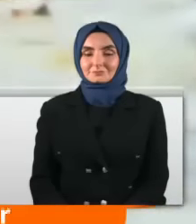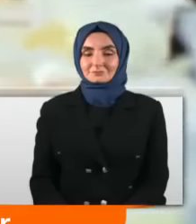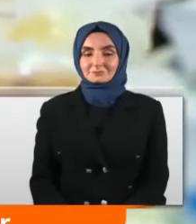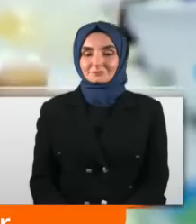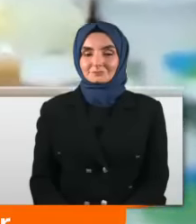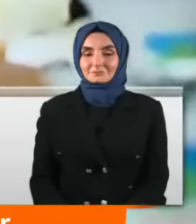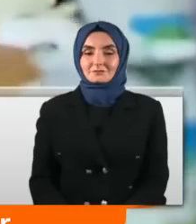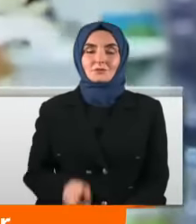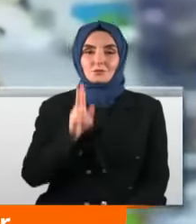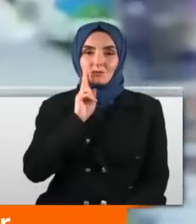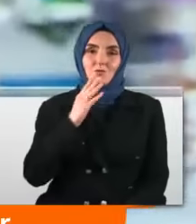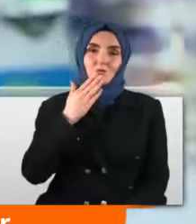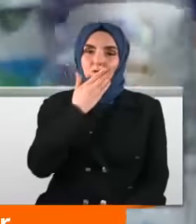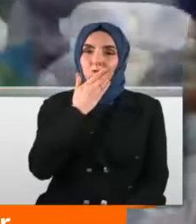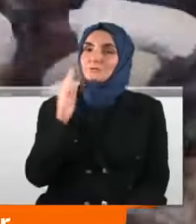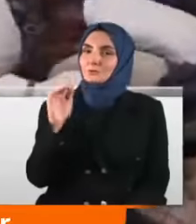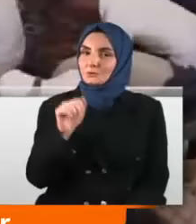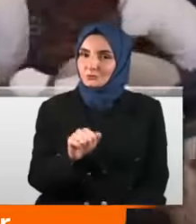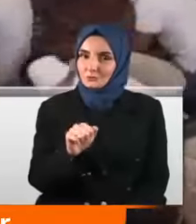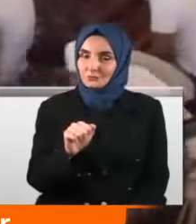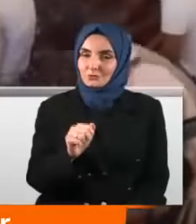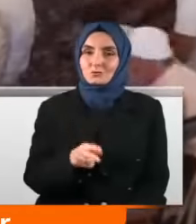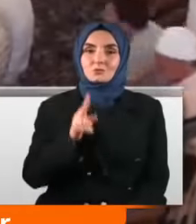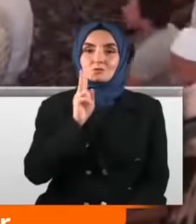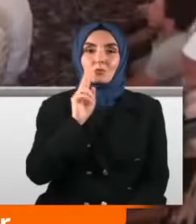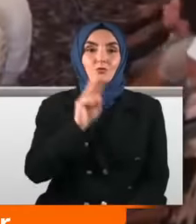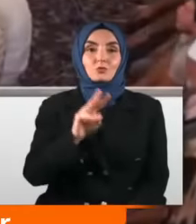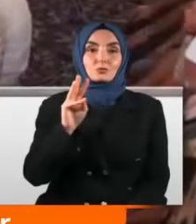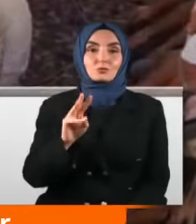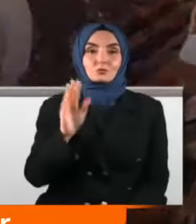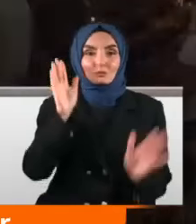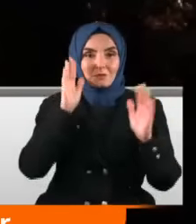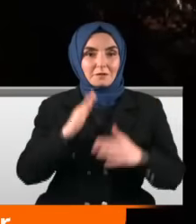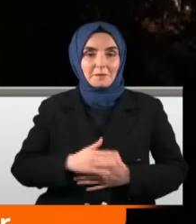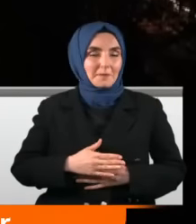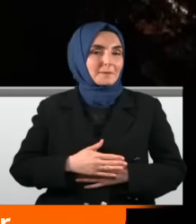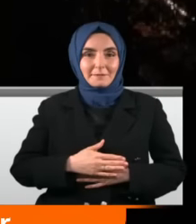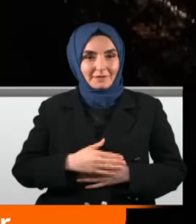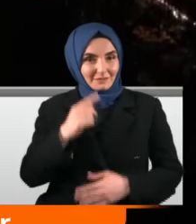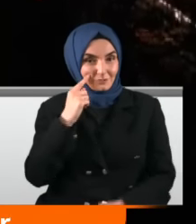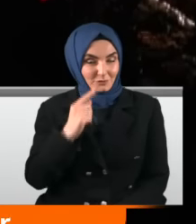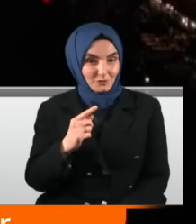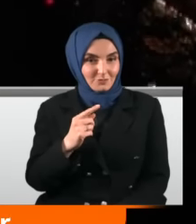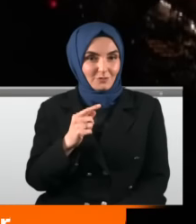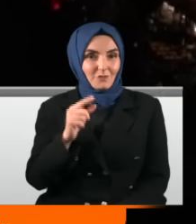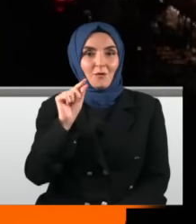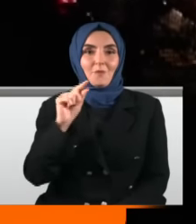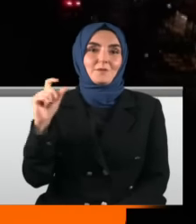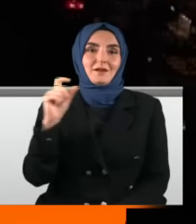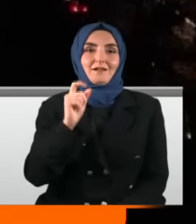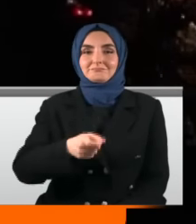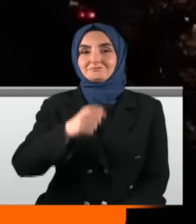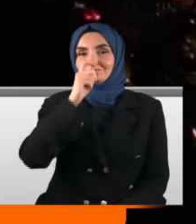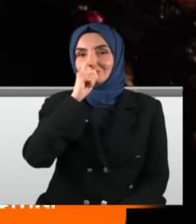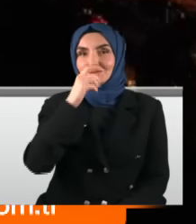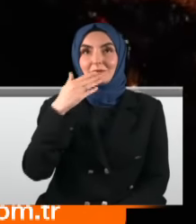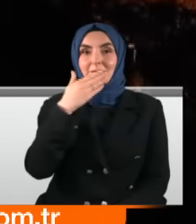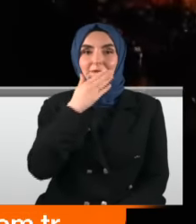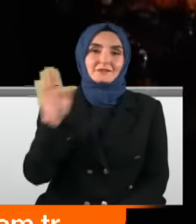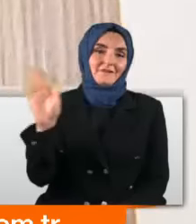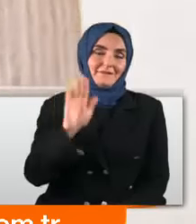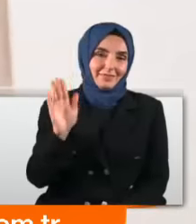Son oruçlar tutuldu, son teravih namazı kılındı, 11 ayın sultanına veda etme, bayramı karşılama